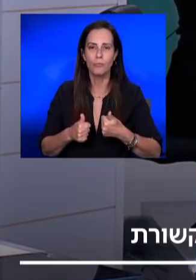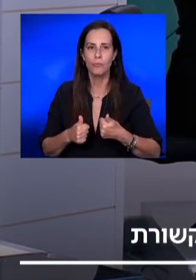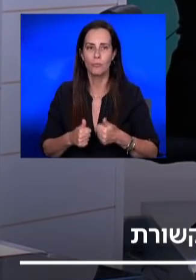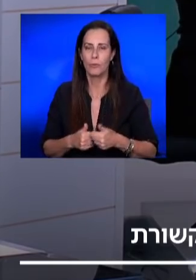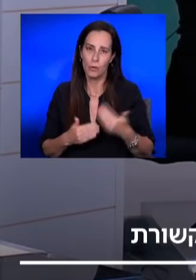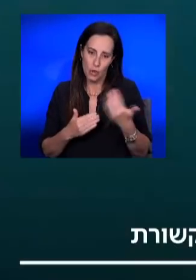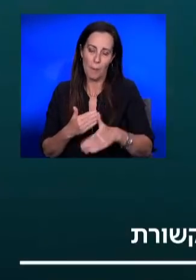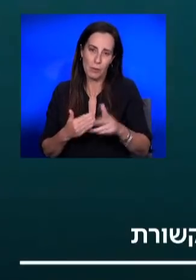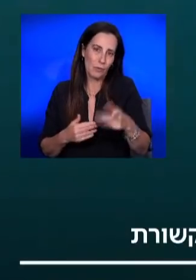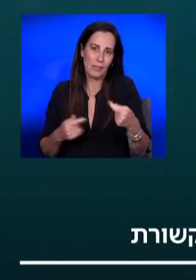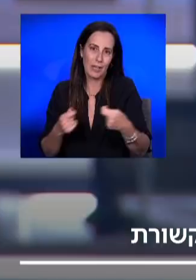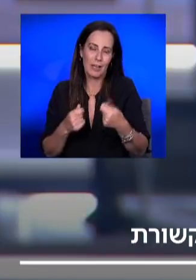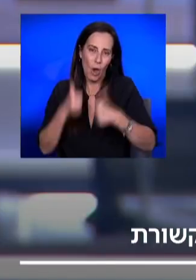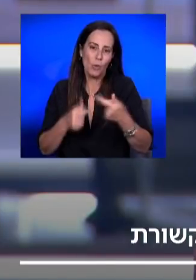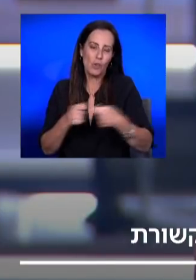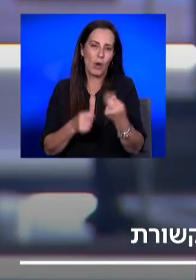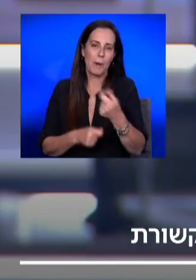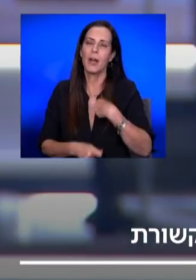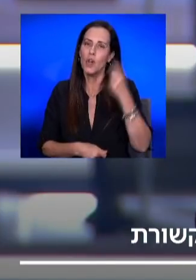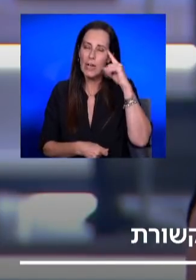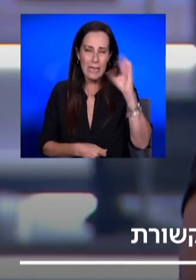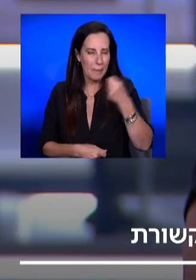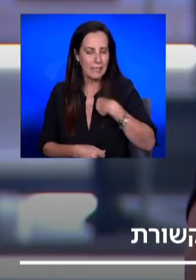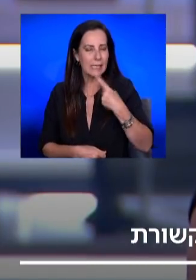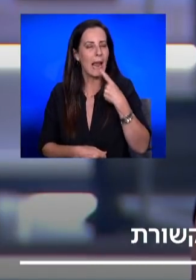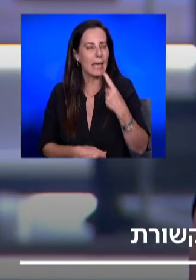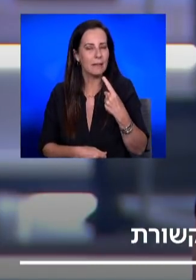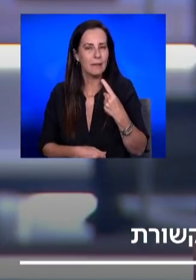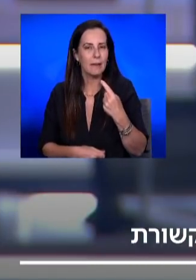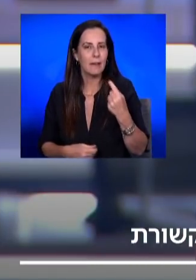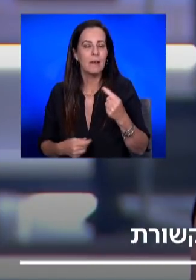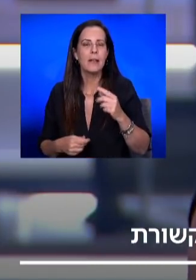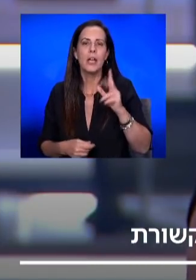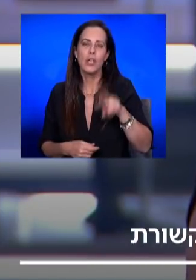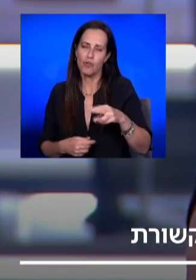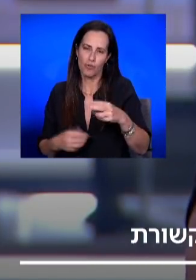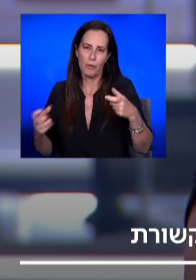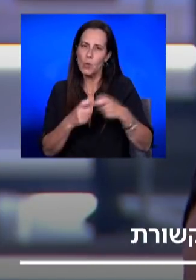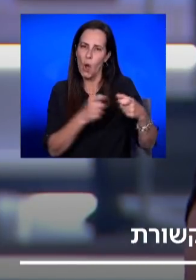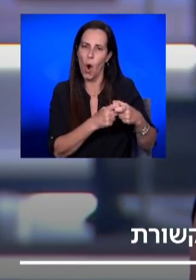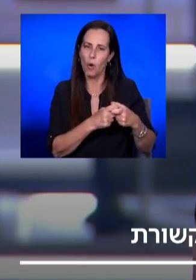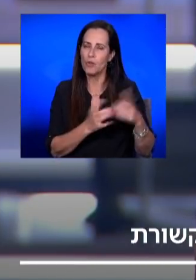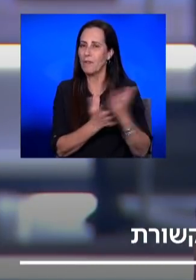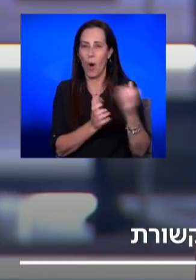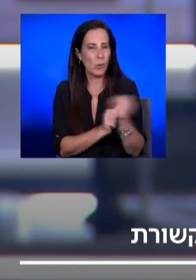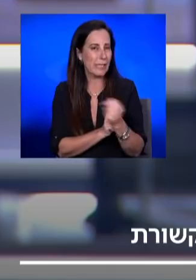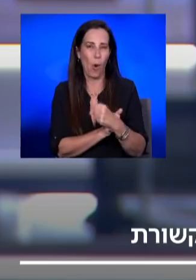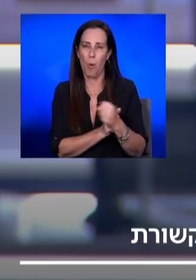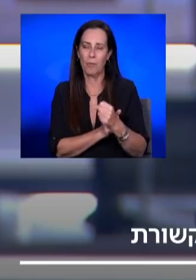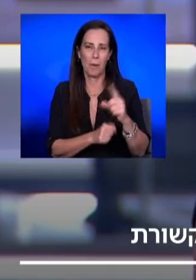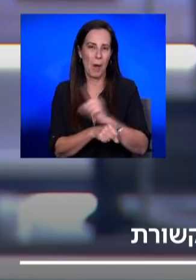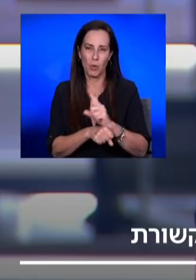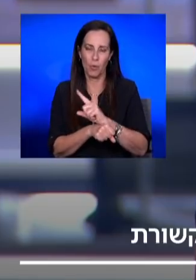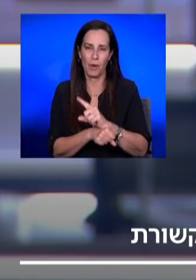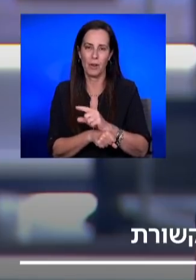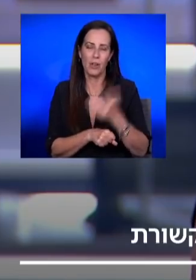דבר למחירים? אז אני חושבת, אם אני צריכה לסמן שורה אחת תחתונה, יש כמה סקטורים שהוזנחו מאוד בתקופה שבה